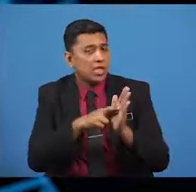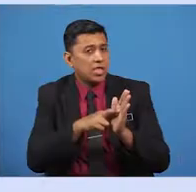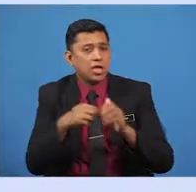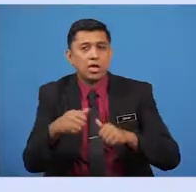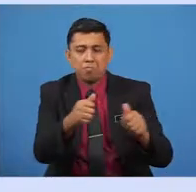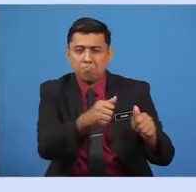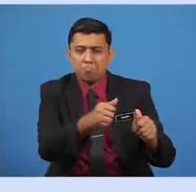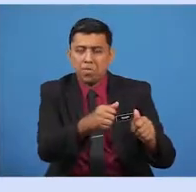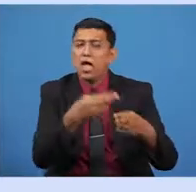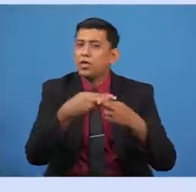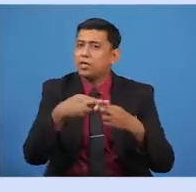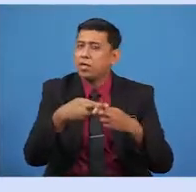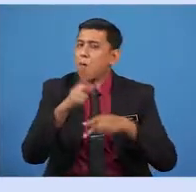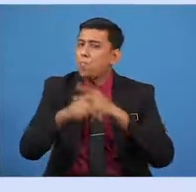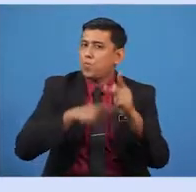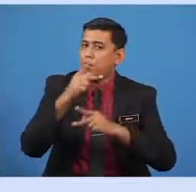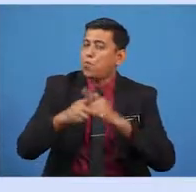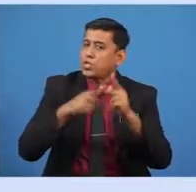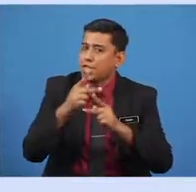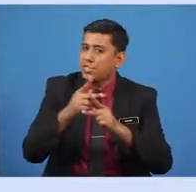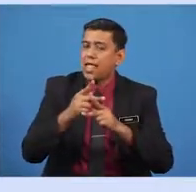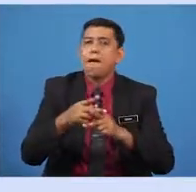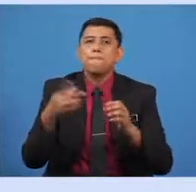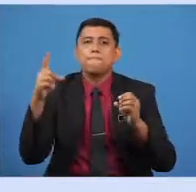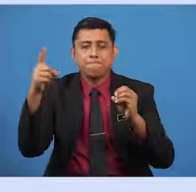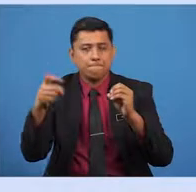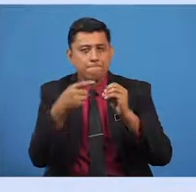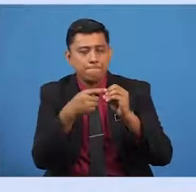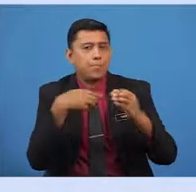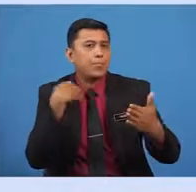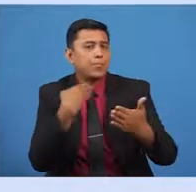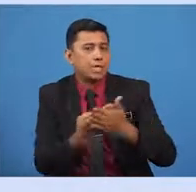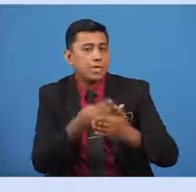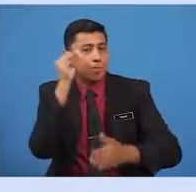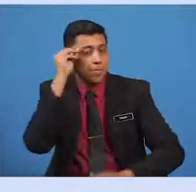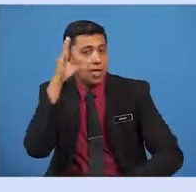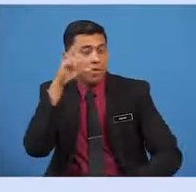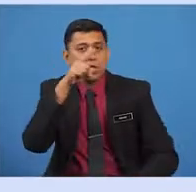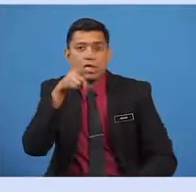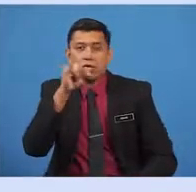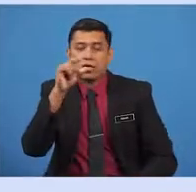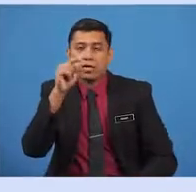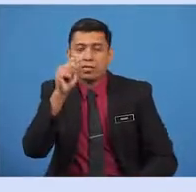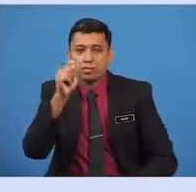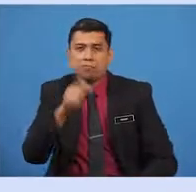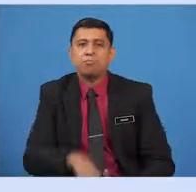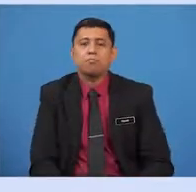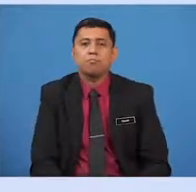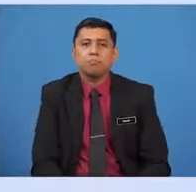menunjukkan secara ringkas proses persenyawaan sehingga perkembangan zigot dan bayi.